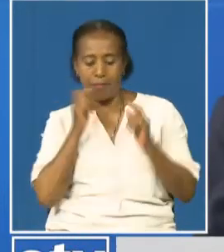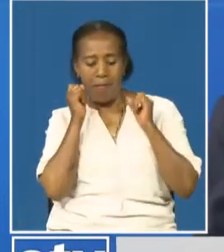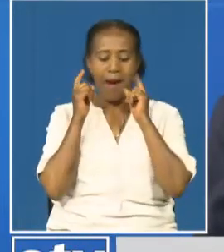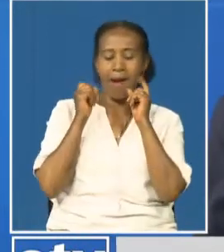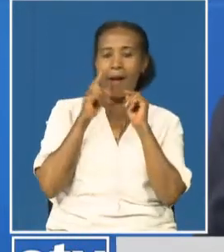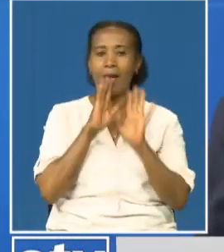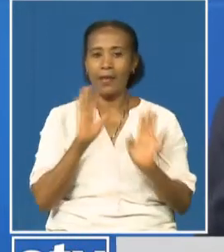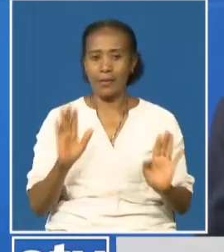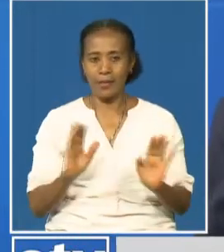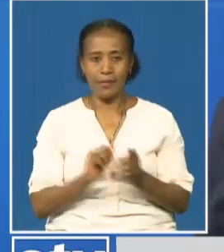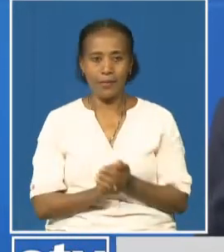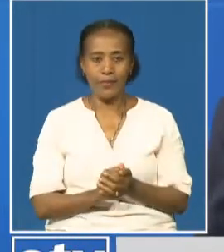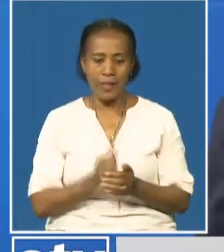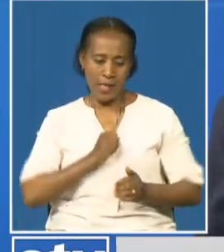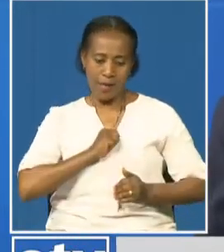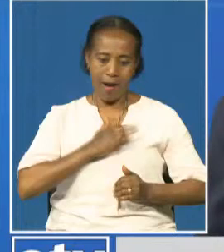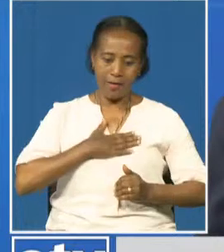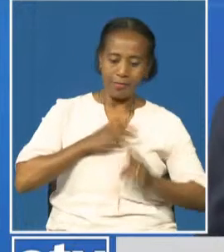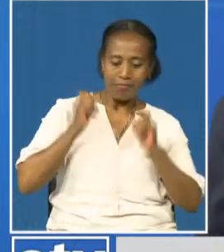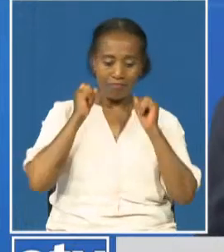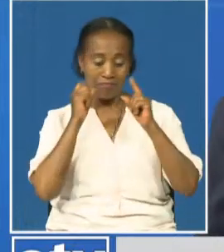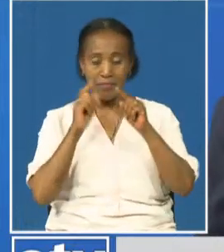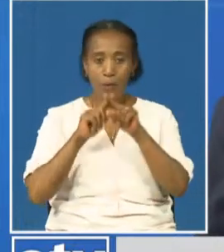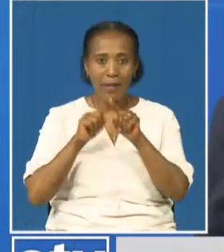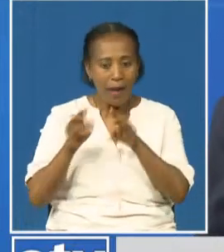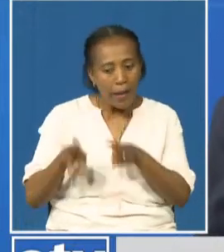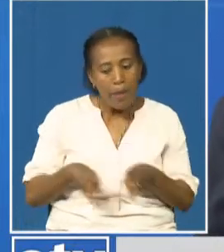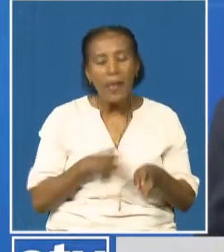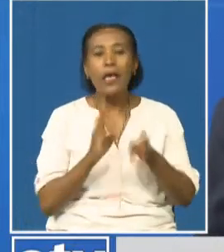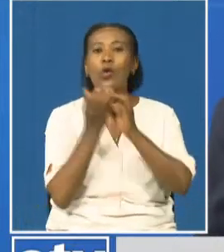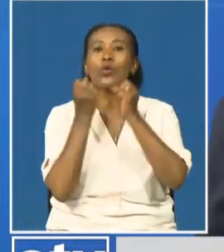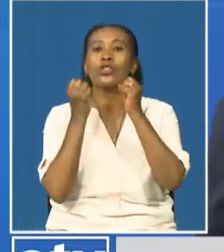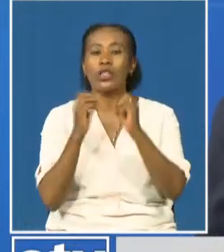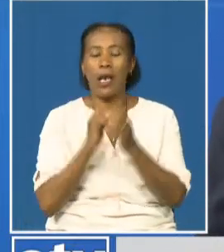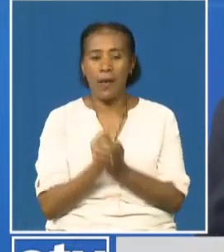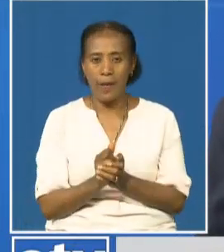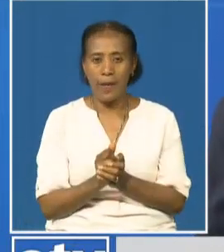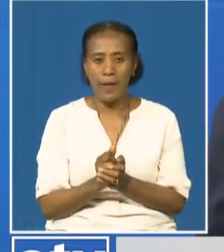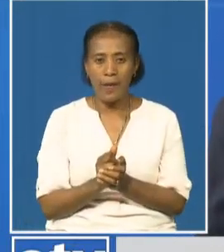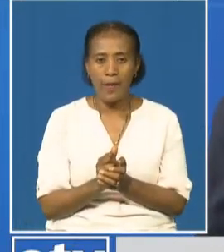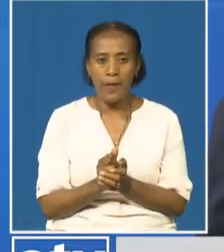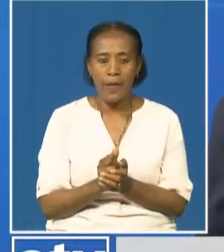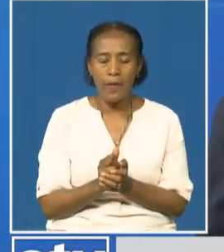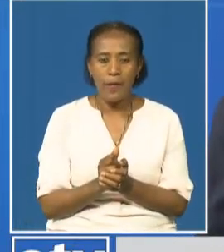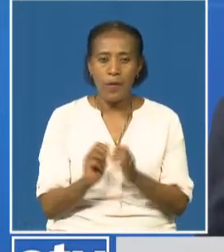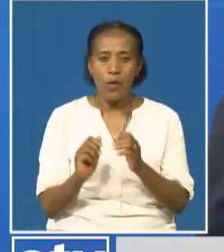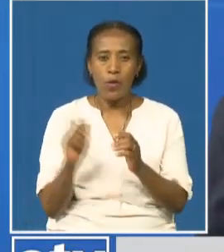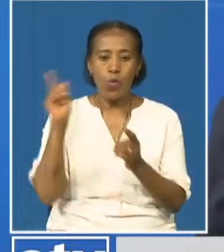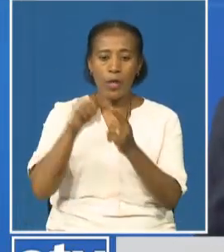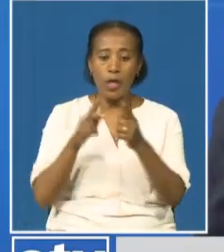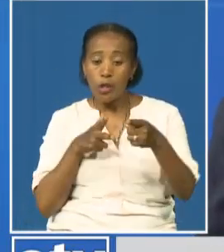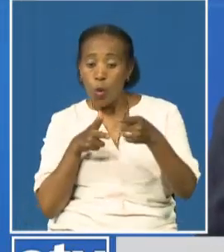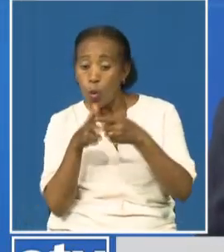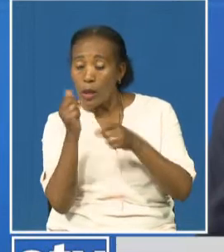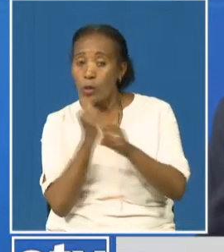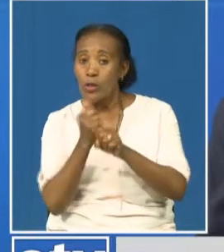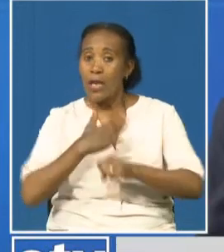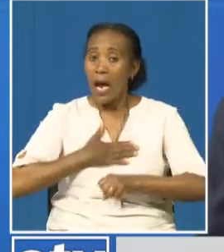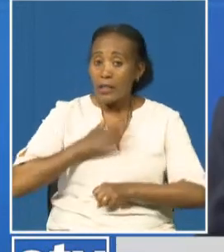ነው። ራስን ማነቃቃት በተለያየ መንገድ ሊሆን ይችላል። ወደ ተቋረጠው